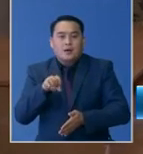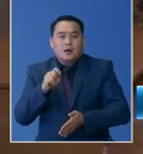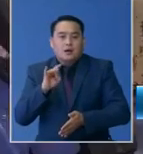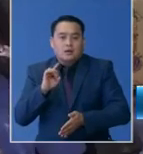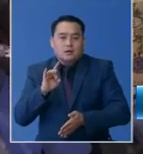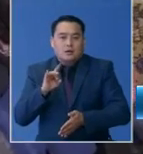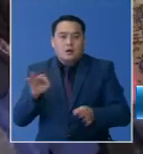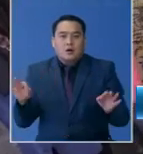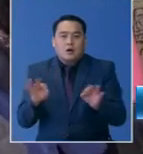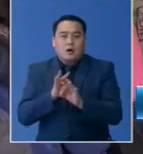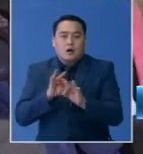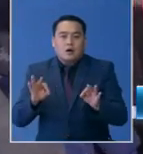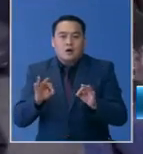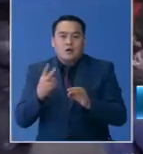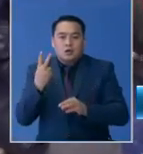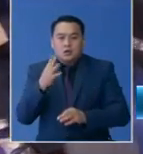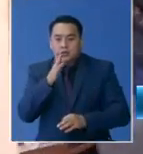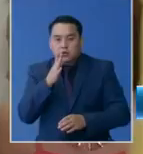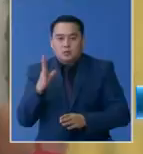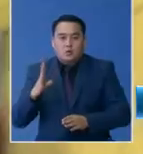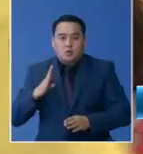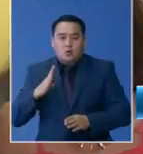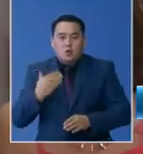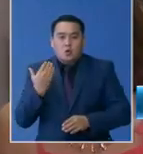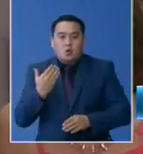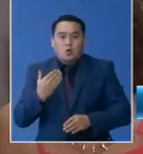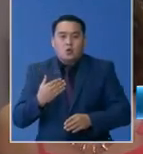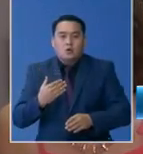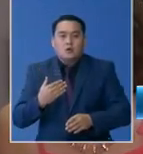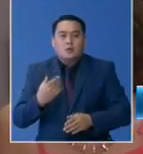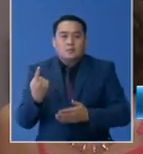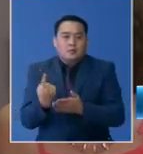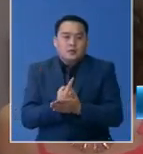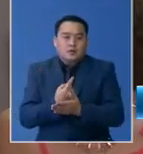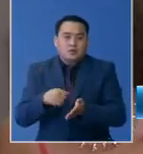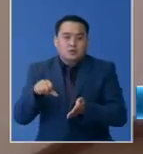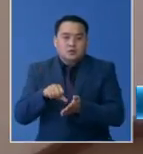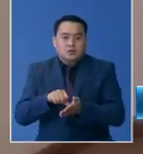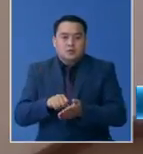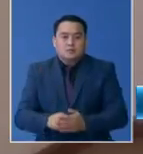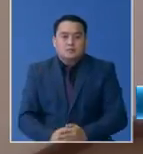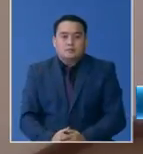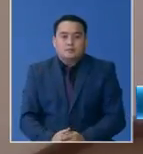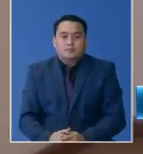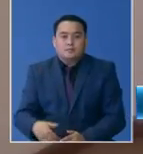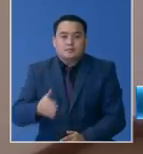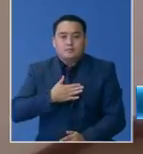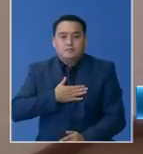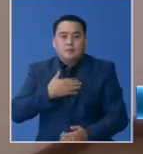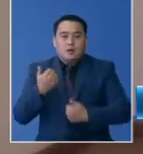Жұмабай. Вокалға қатысқанына 2 жыл болған. Бұл оның үлкен сахнаға алғаш шығуы. Мен